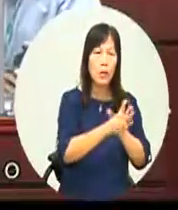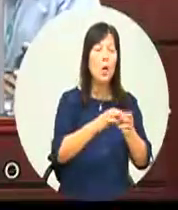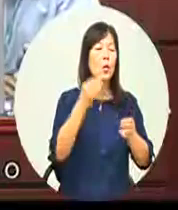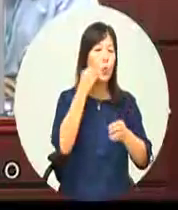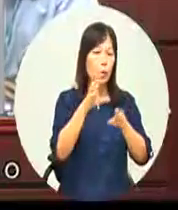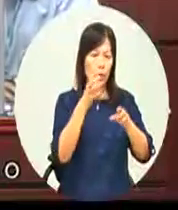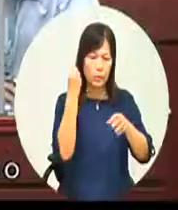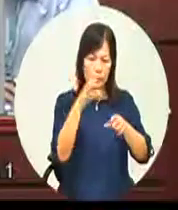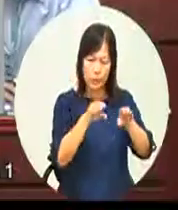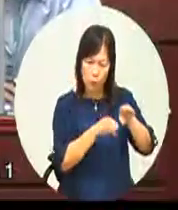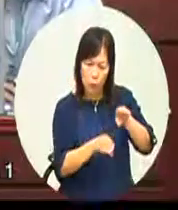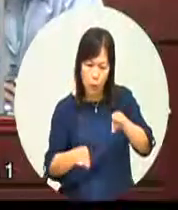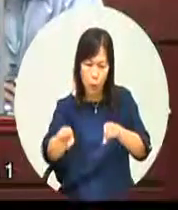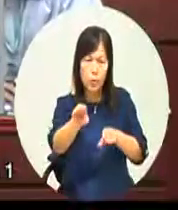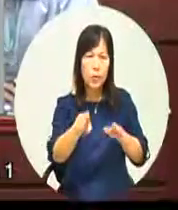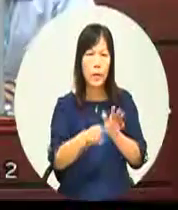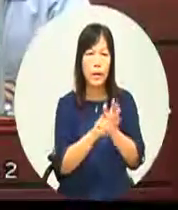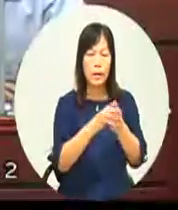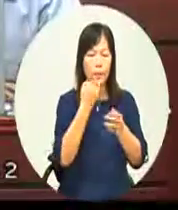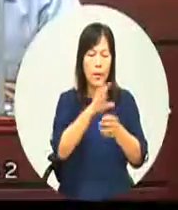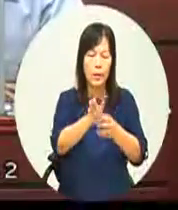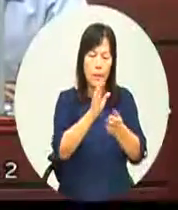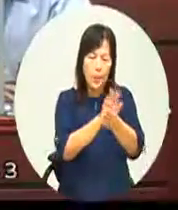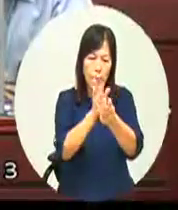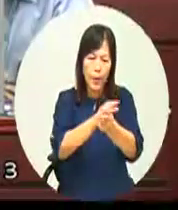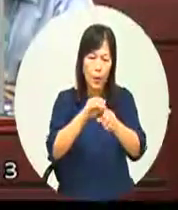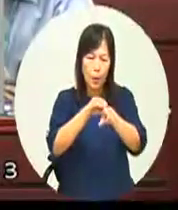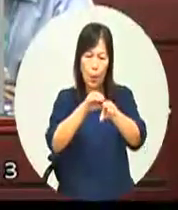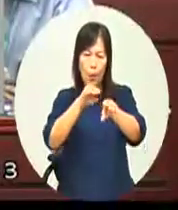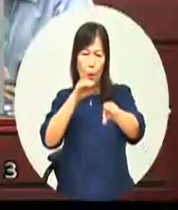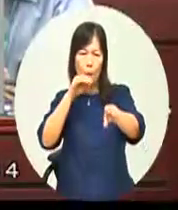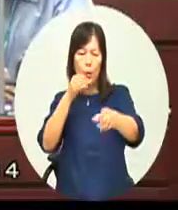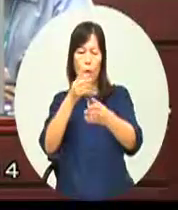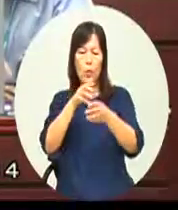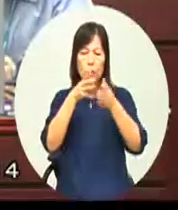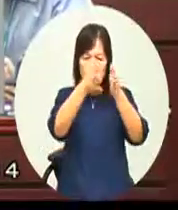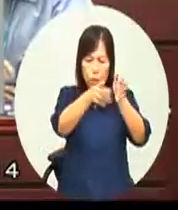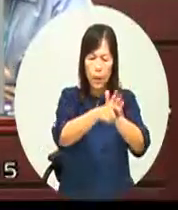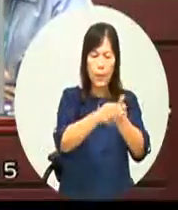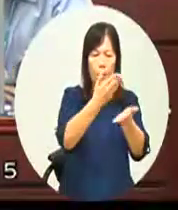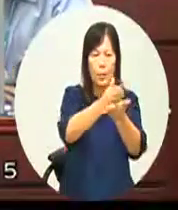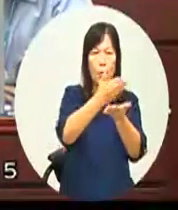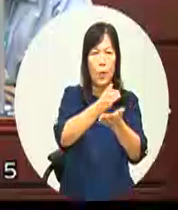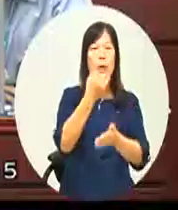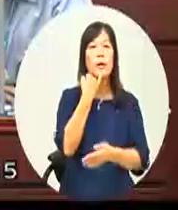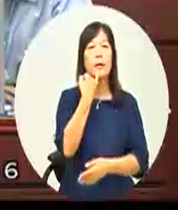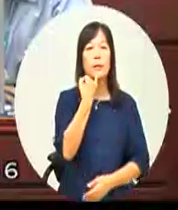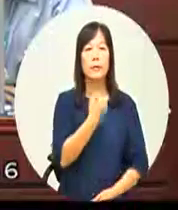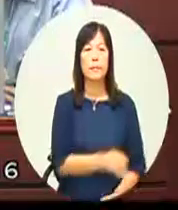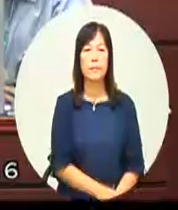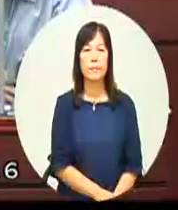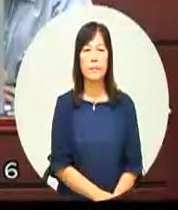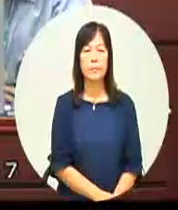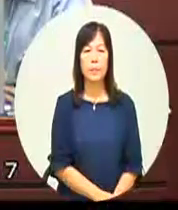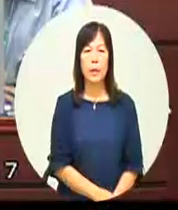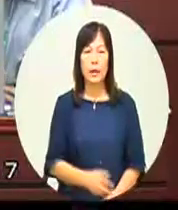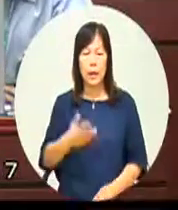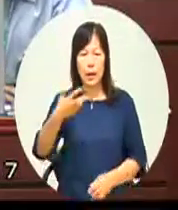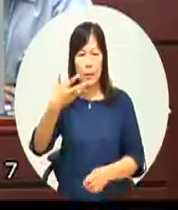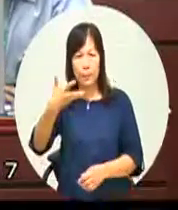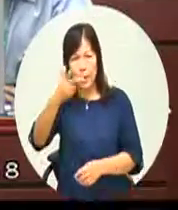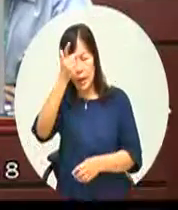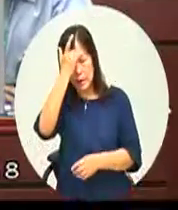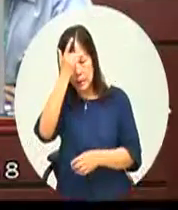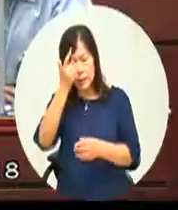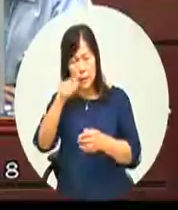的交流道，或许可以疏解部分的车流 往那个方向去疏解了。那所以八德交流道那个应该是